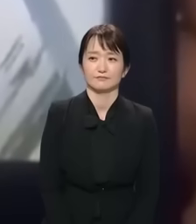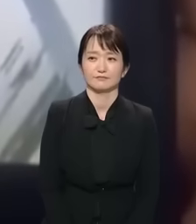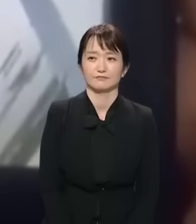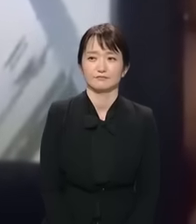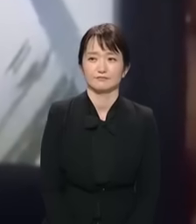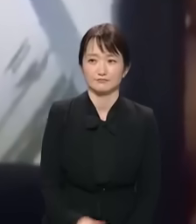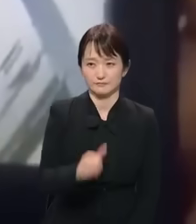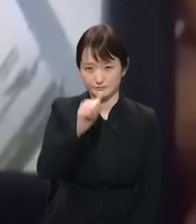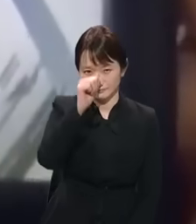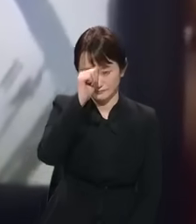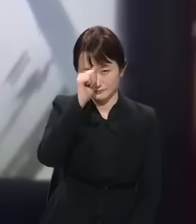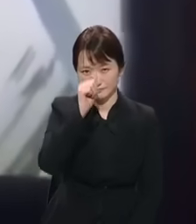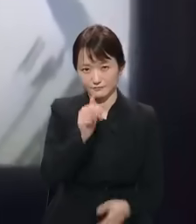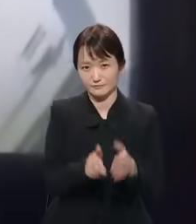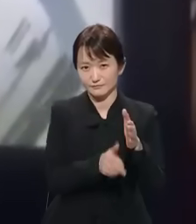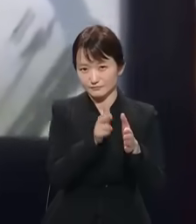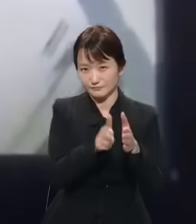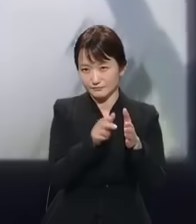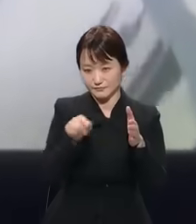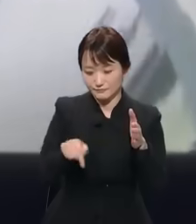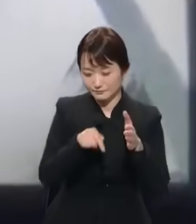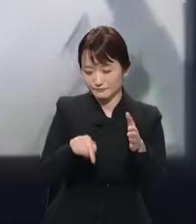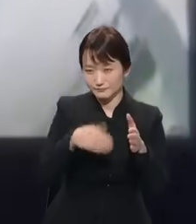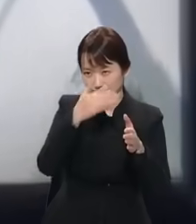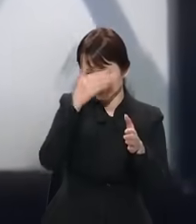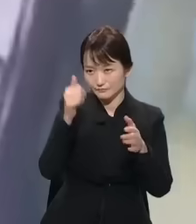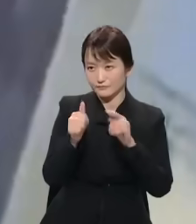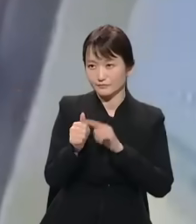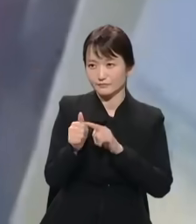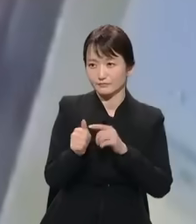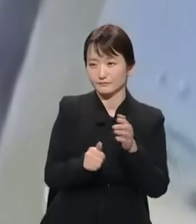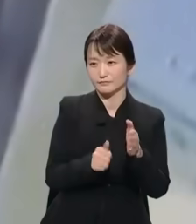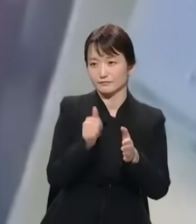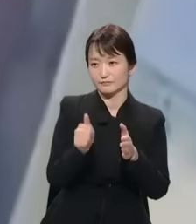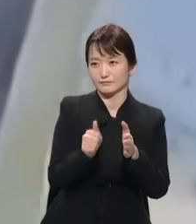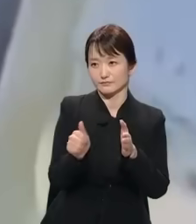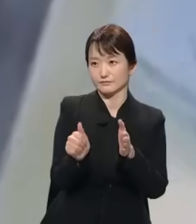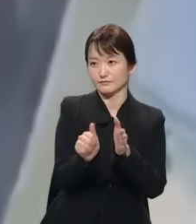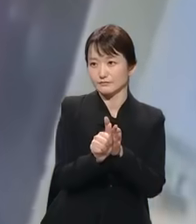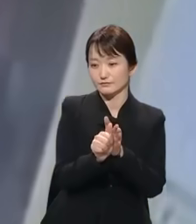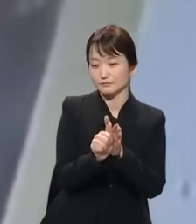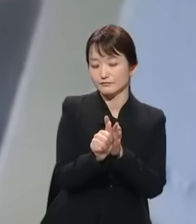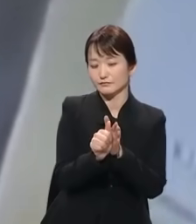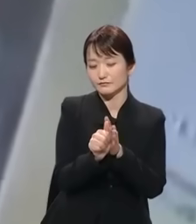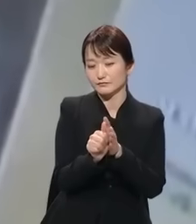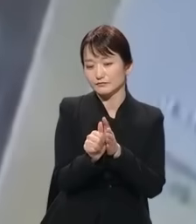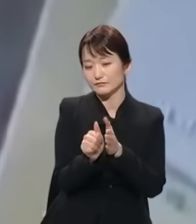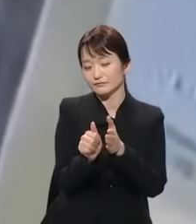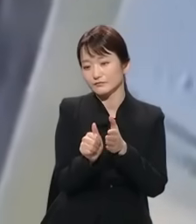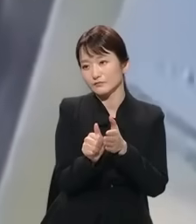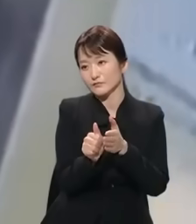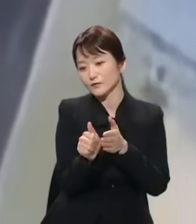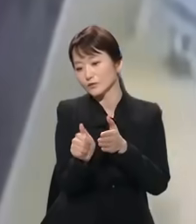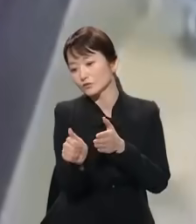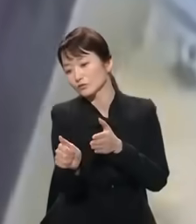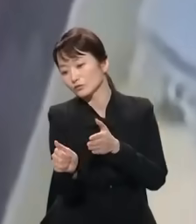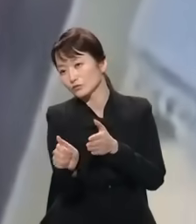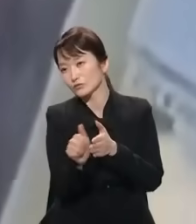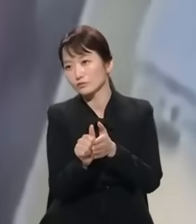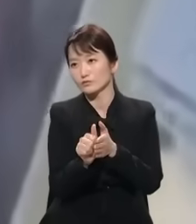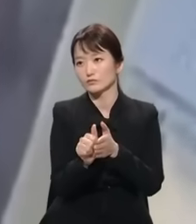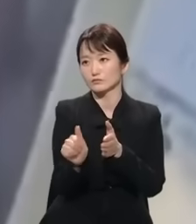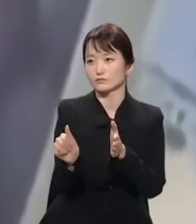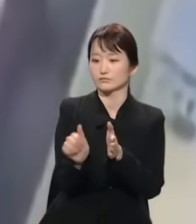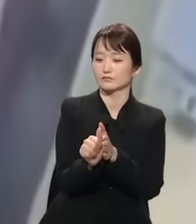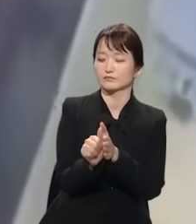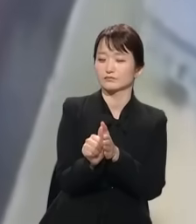네, 인도의 한 열차 안입니다. 젊은 남성이 달리는 열차 안에 기대서 바깥 풍경을 바라보고 있습니다. 꽤나